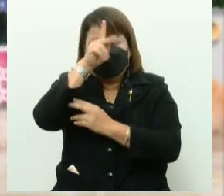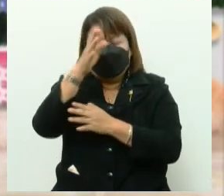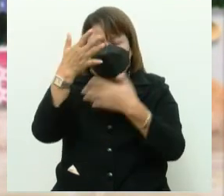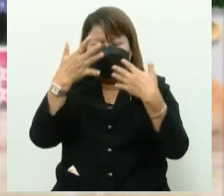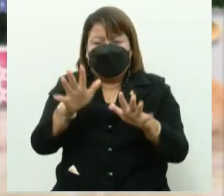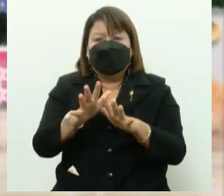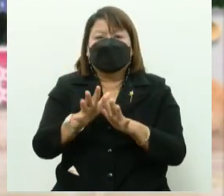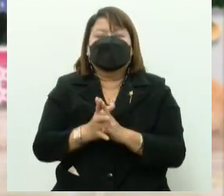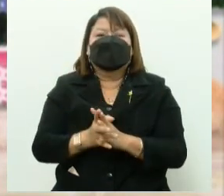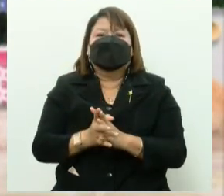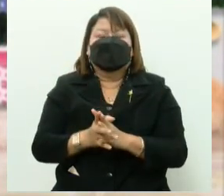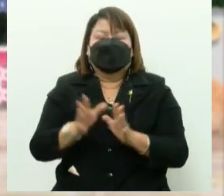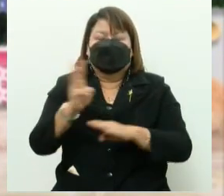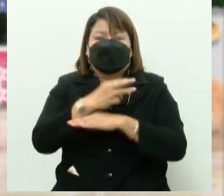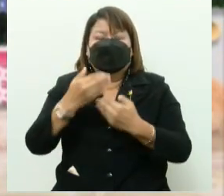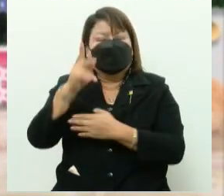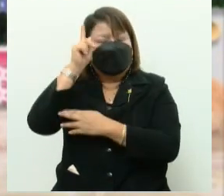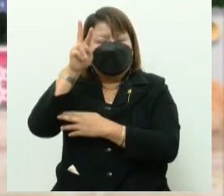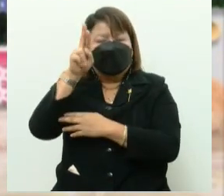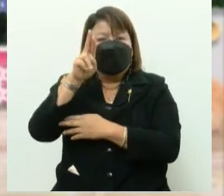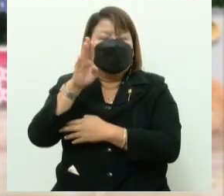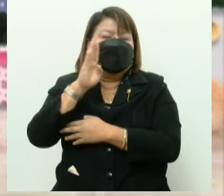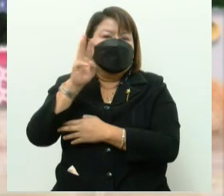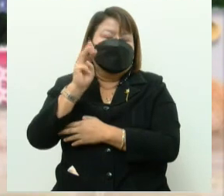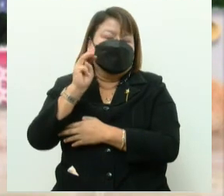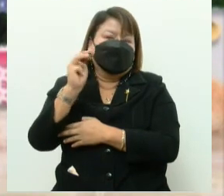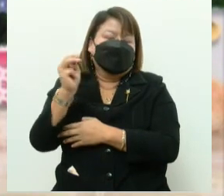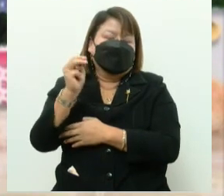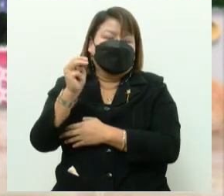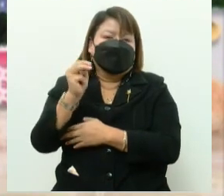าดการรับชมนะครับสำหรับวันนี้ผมธีรรัตน์รัตนถาครับ ค่ะและดิฉันเบญ